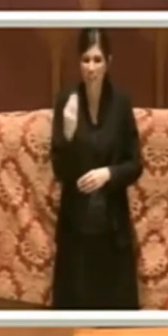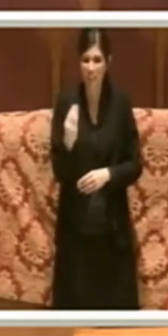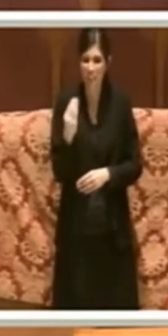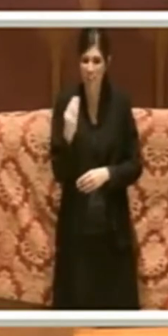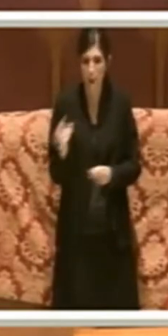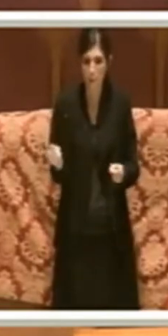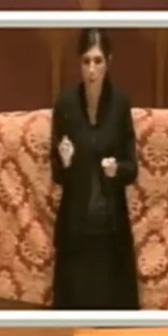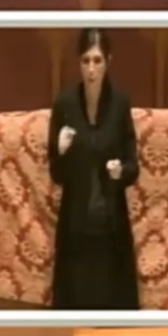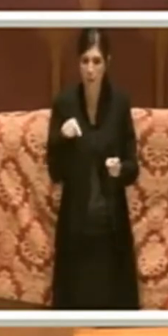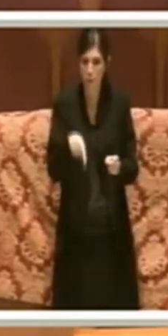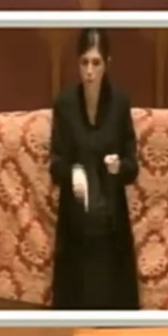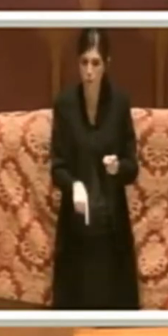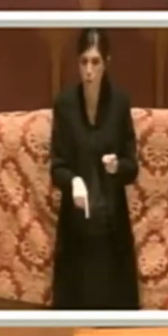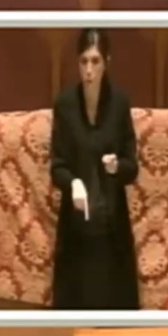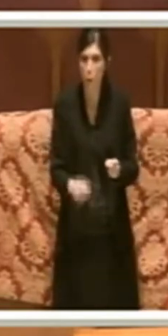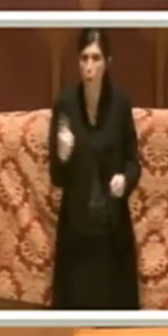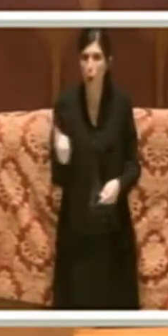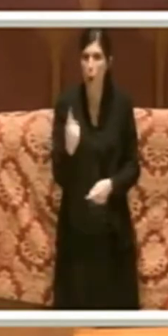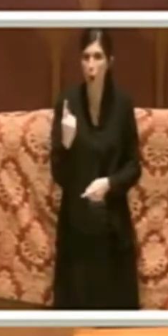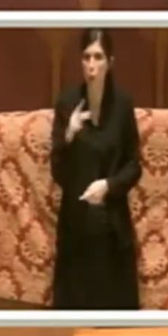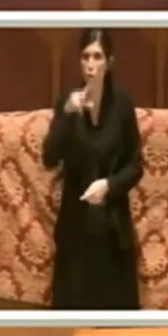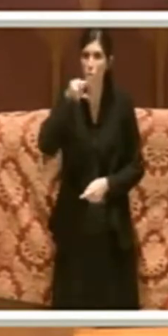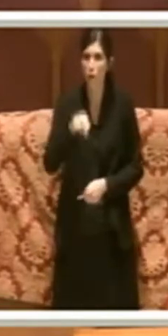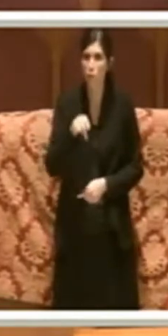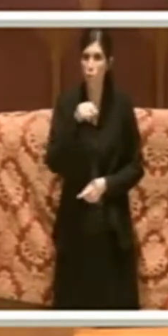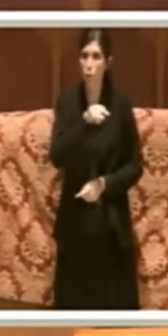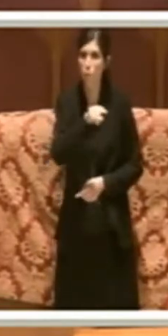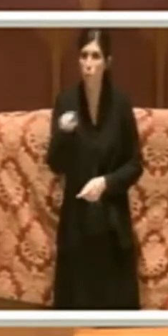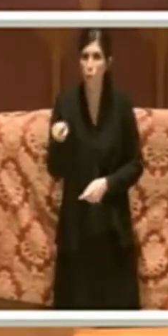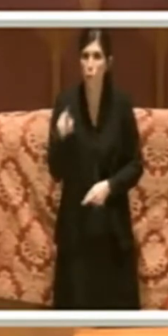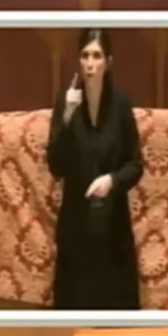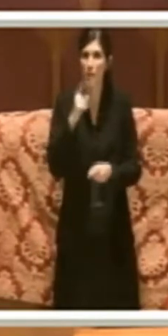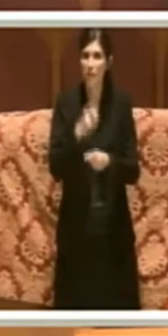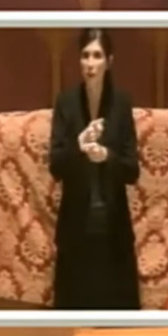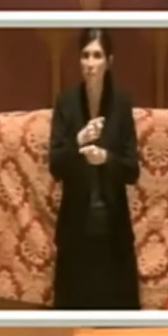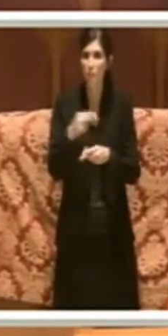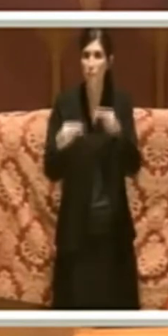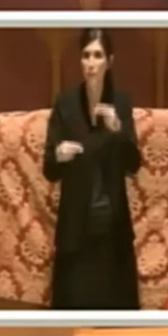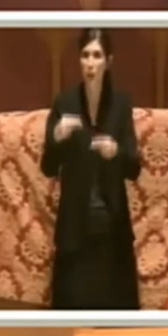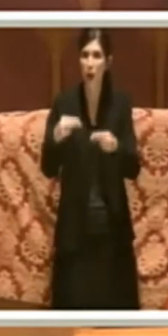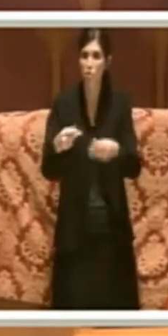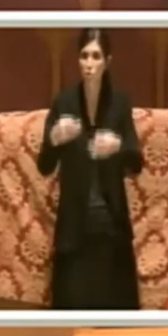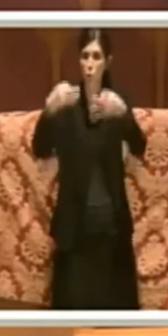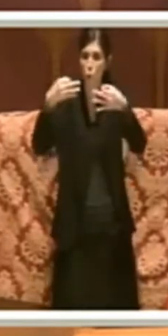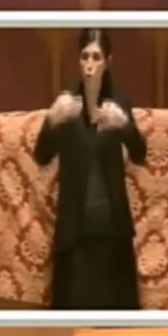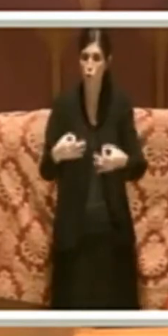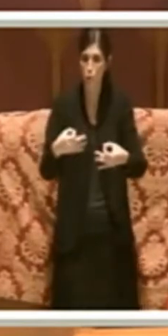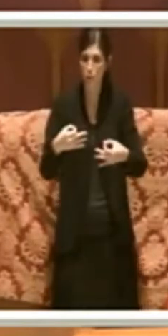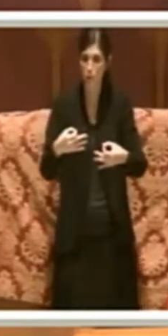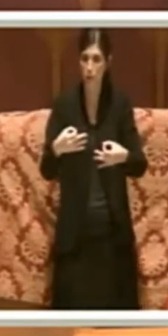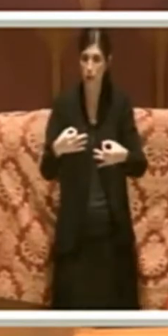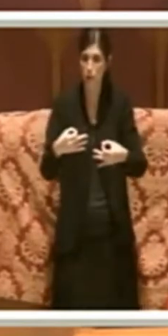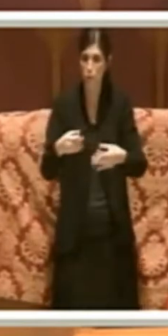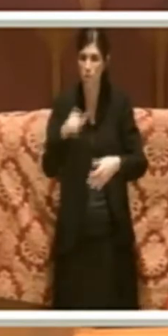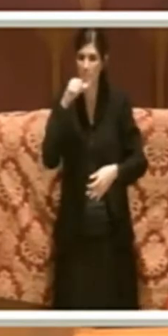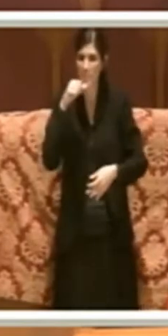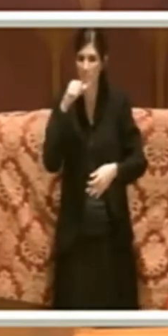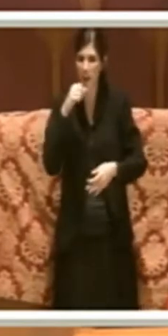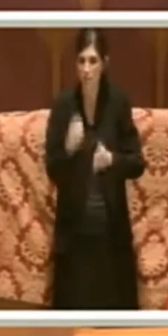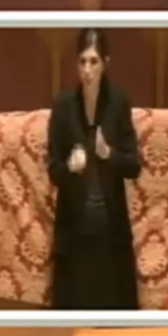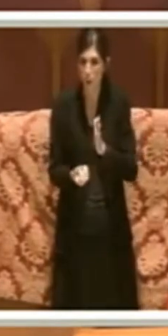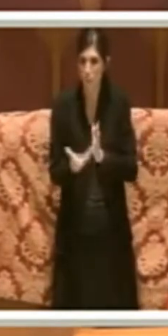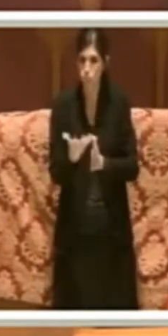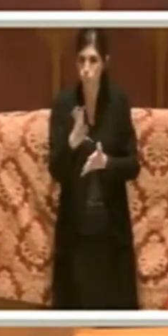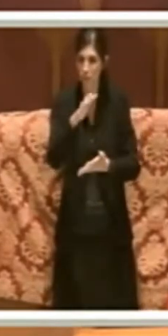detto: signori, dovrete fare anche voi il bilancio consolidato e tirare fuori tutti i casini che eventualmente